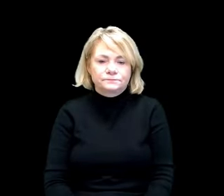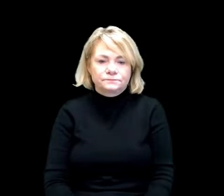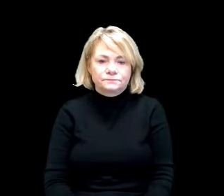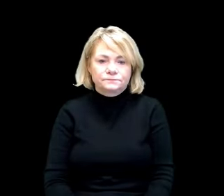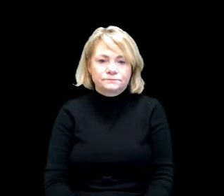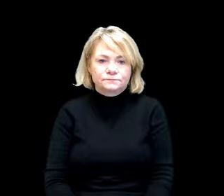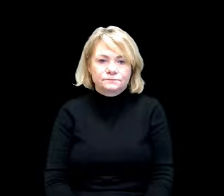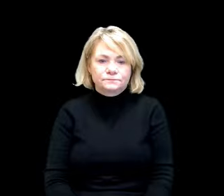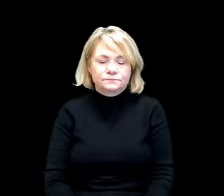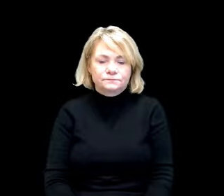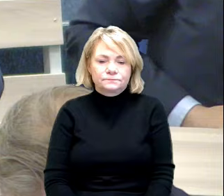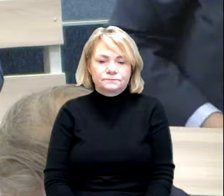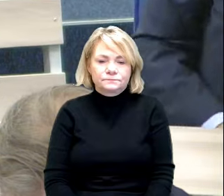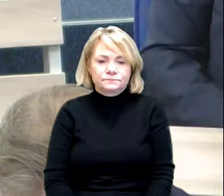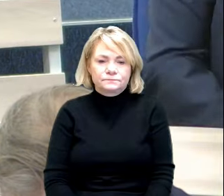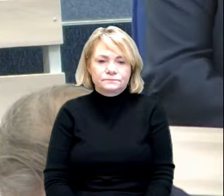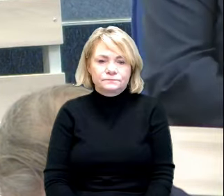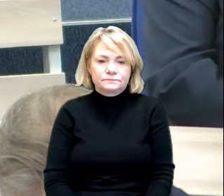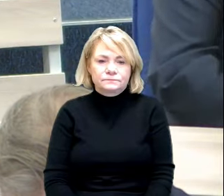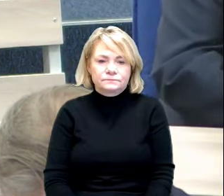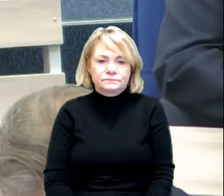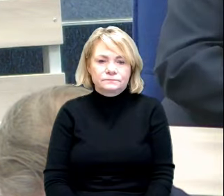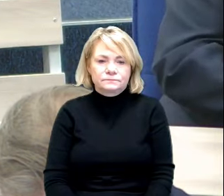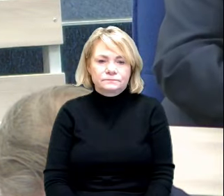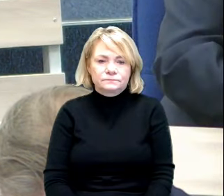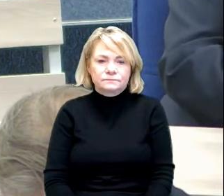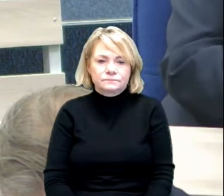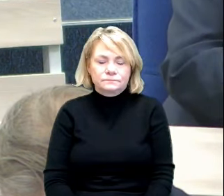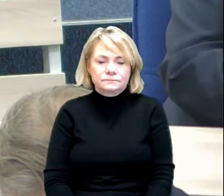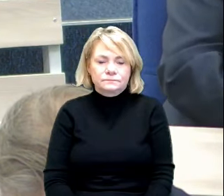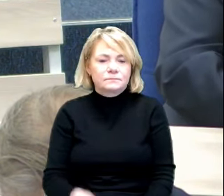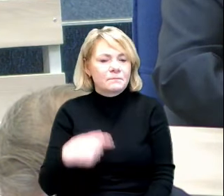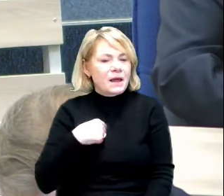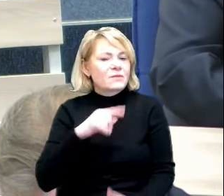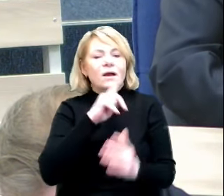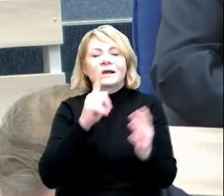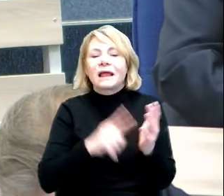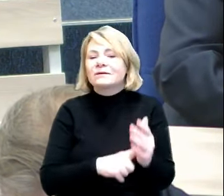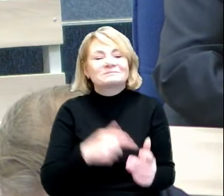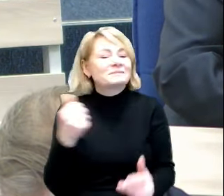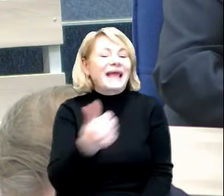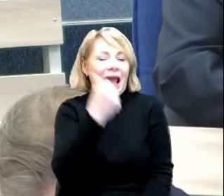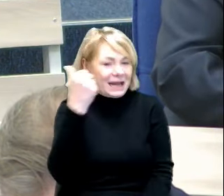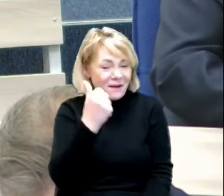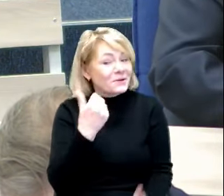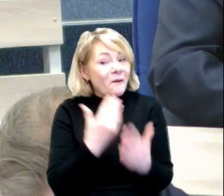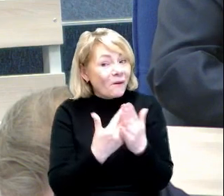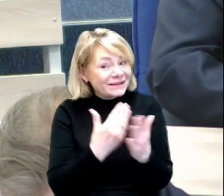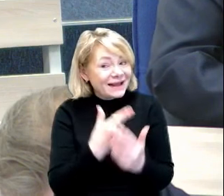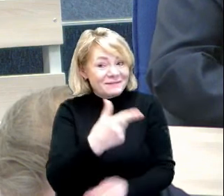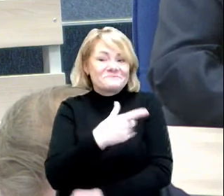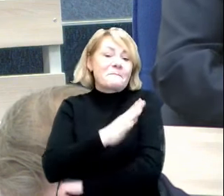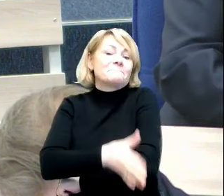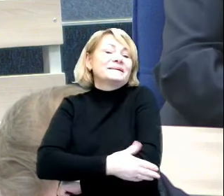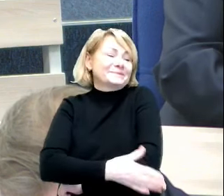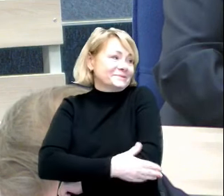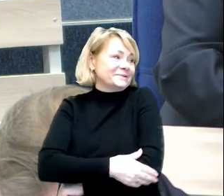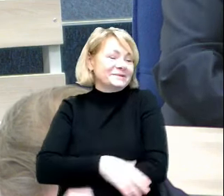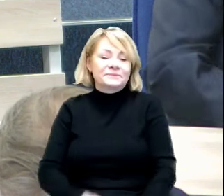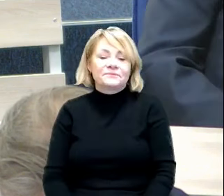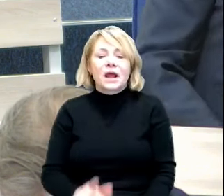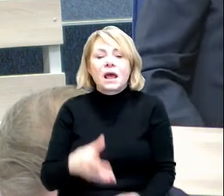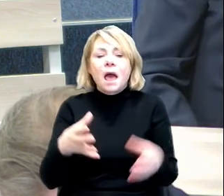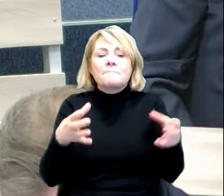krenderis taip mano klausimas šioje sesijoje pats geriausias nes paskutinis tai iš tikro taip ta mažumos